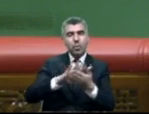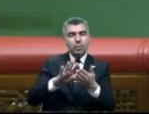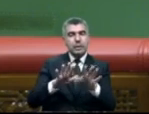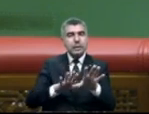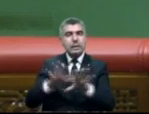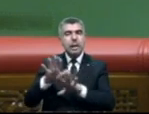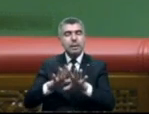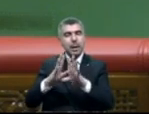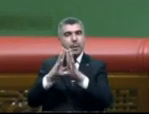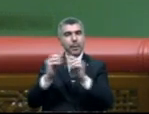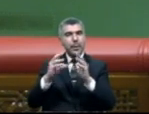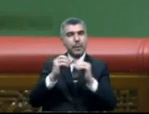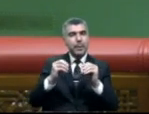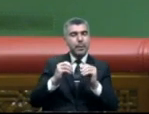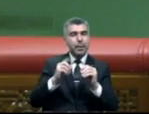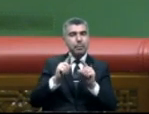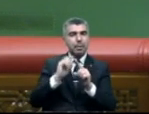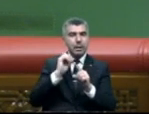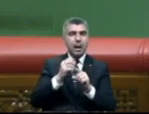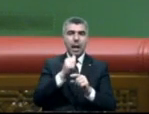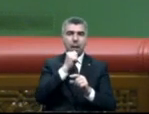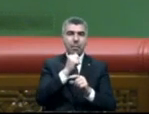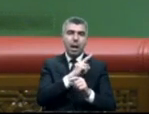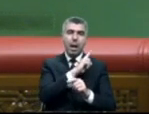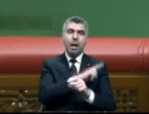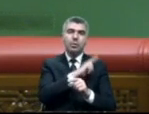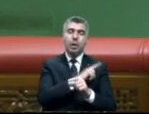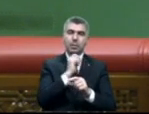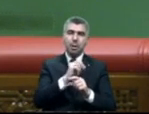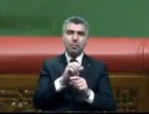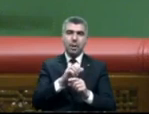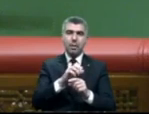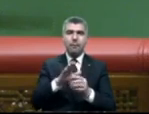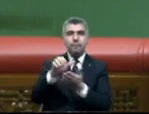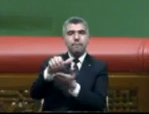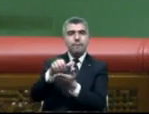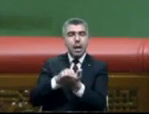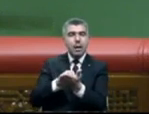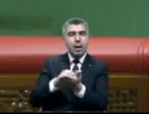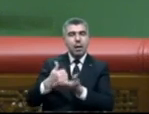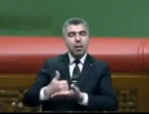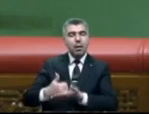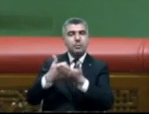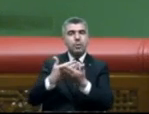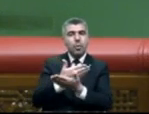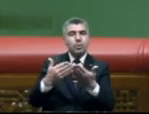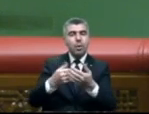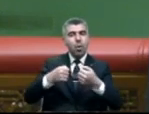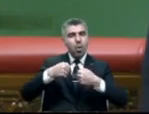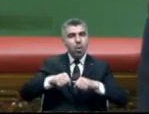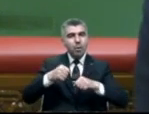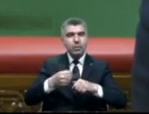ندرة المياه ودعم التأمين الفلاحي وتخفيف الأعباء المالية على الفلاحين وتمويل عمليات تزويد السوق الوطنية بالقمح